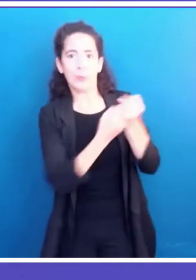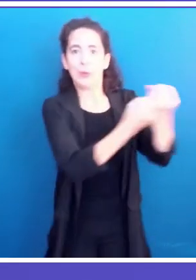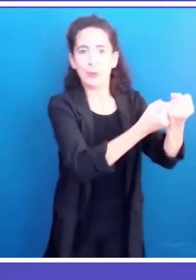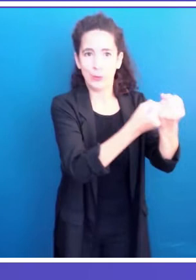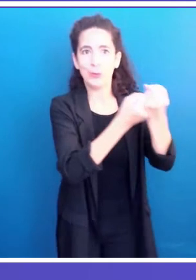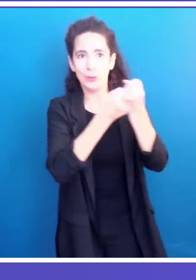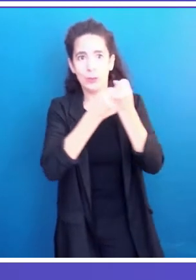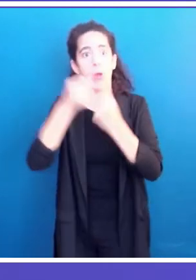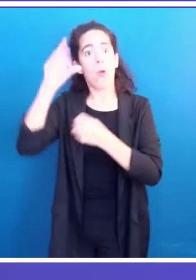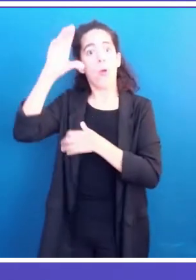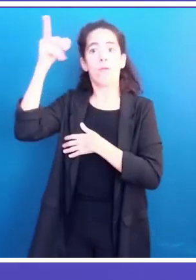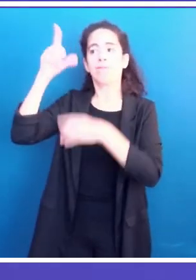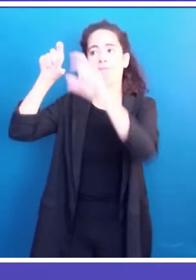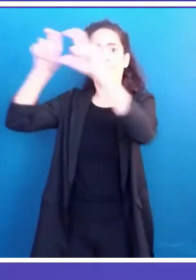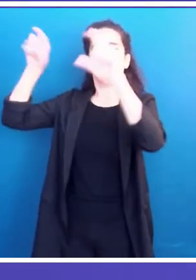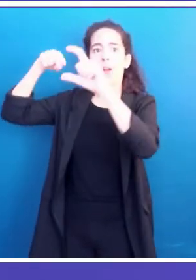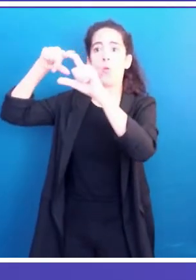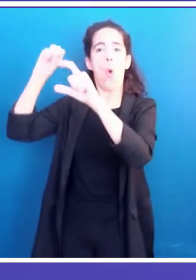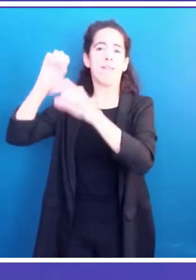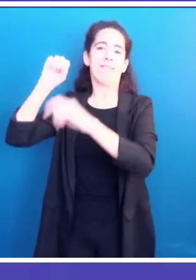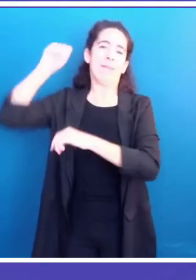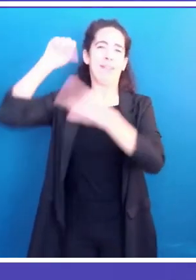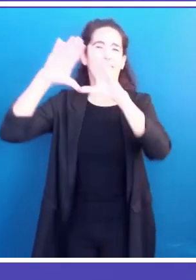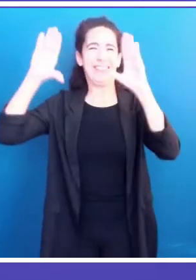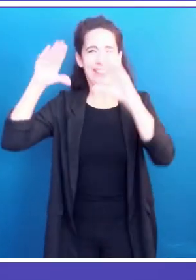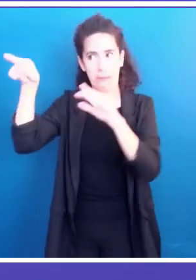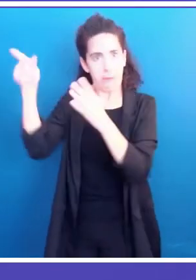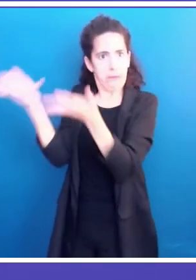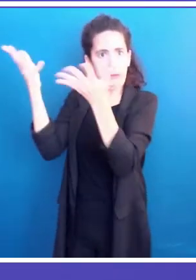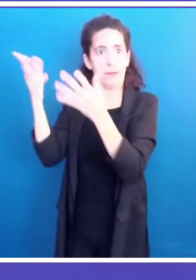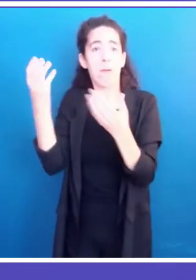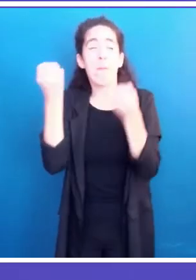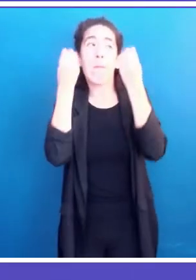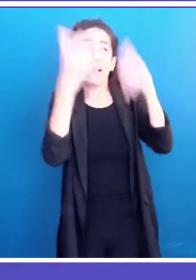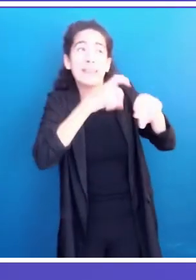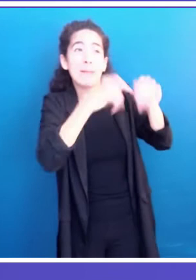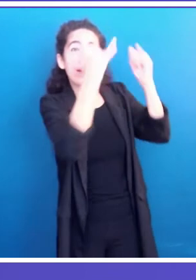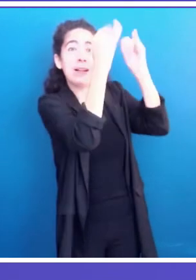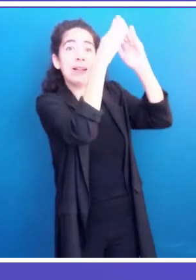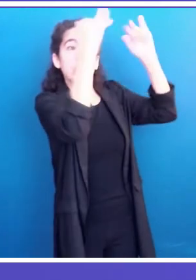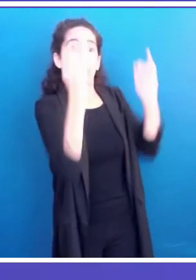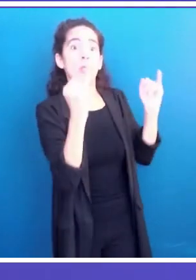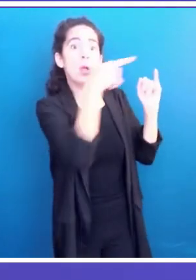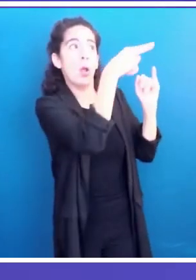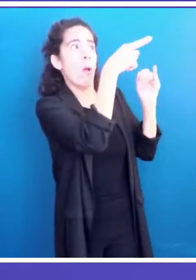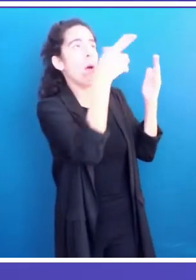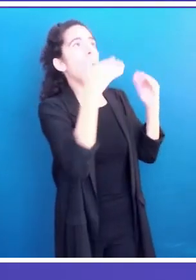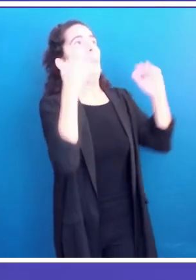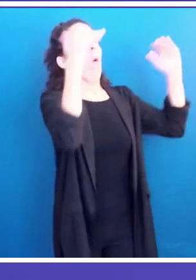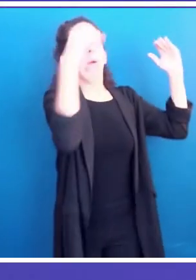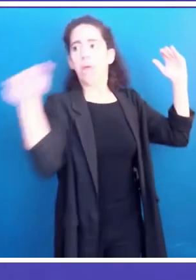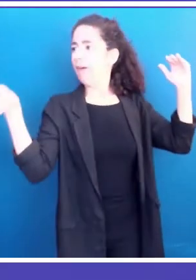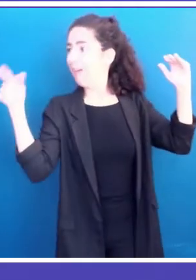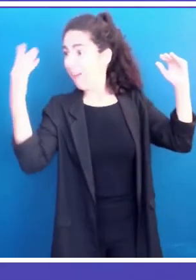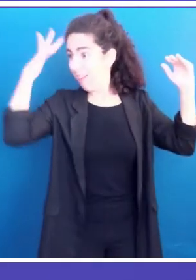الاجتماعية تعزز جهودها وأعمالها. فقد لا تكون المنظمات والجمعيات